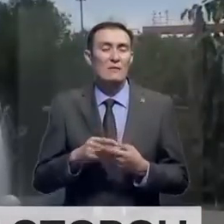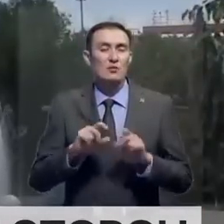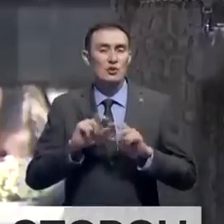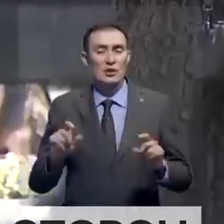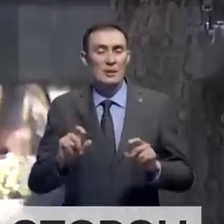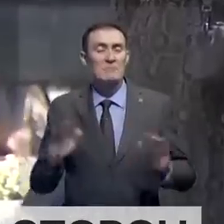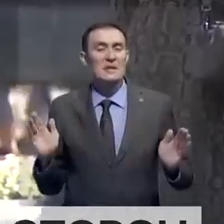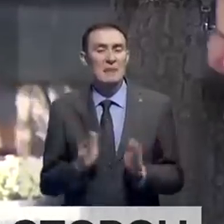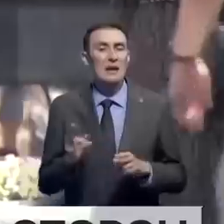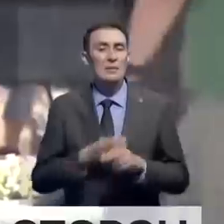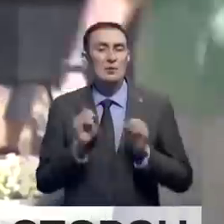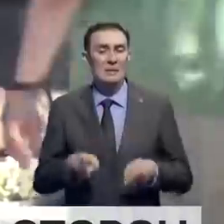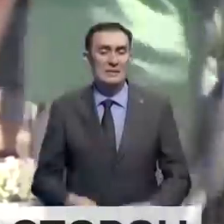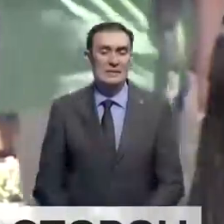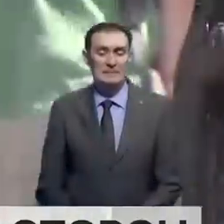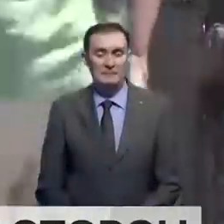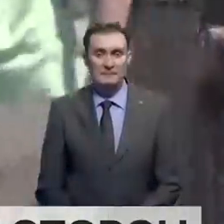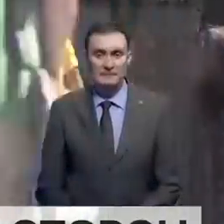минимальной безопасности